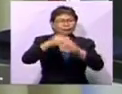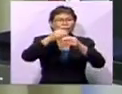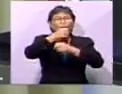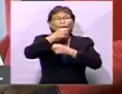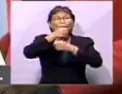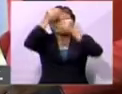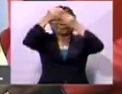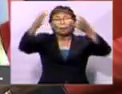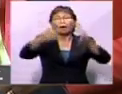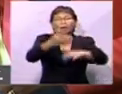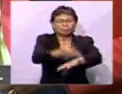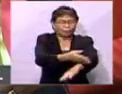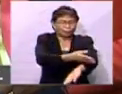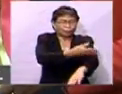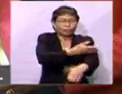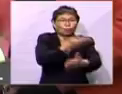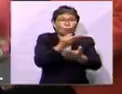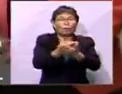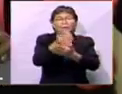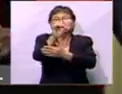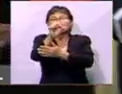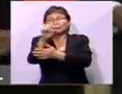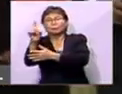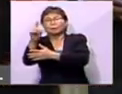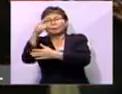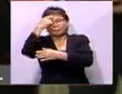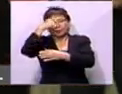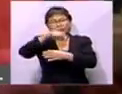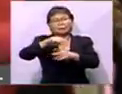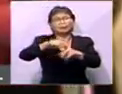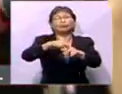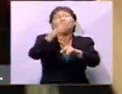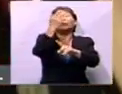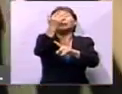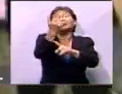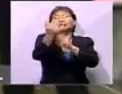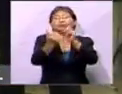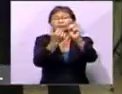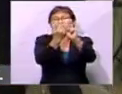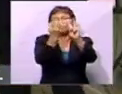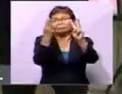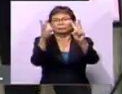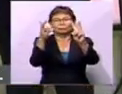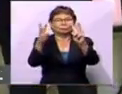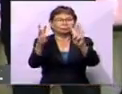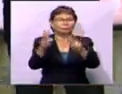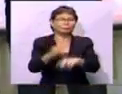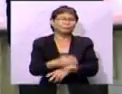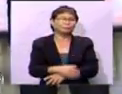pengumuman prestasi keuangan Sime Darby bagi suku kedua 2017.